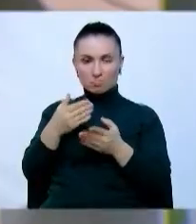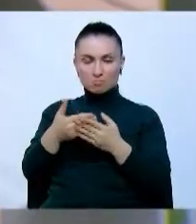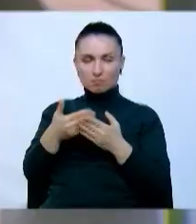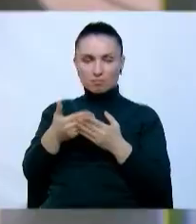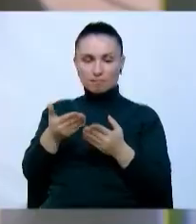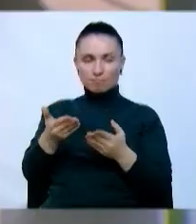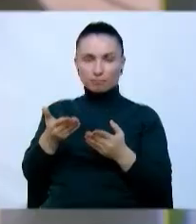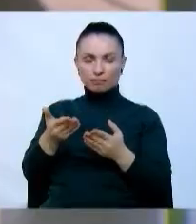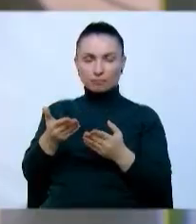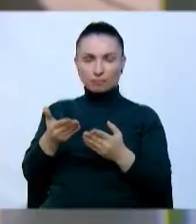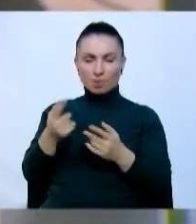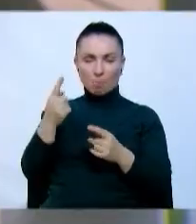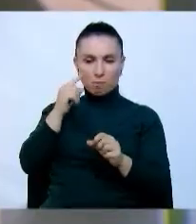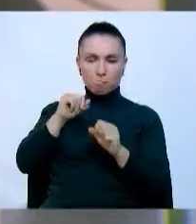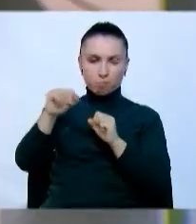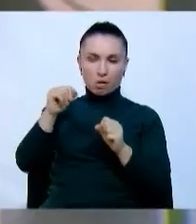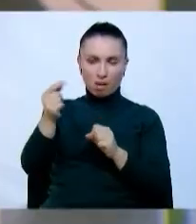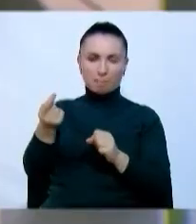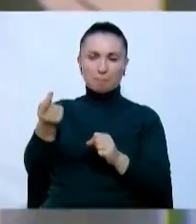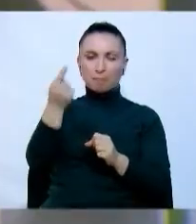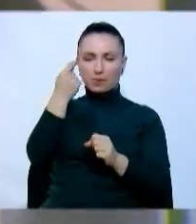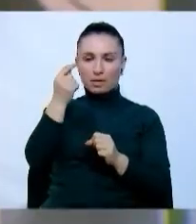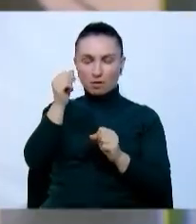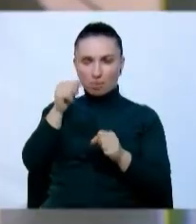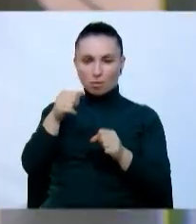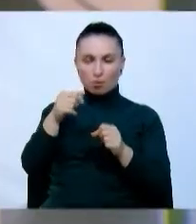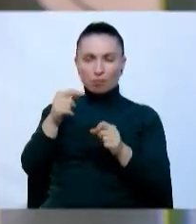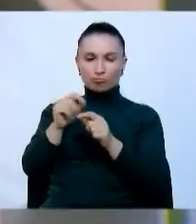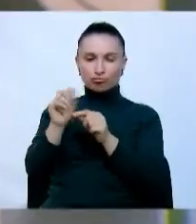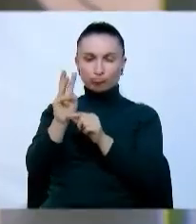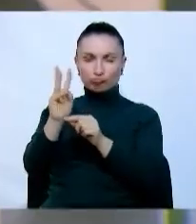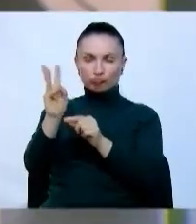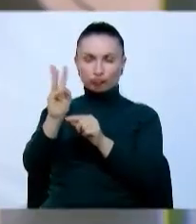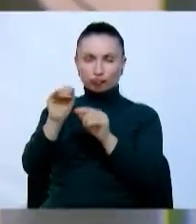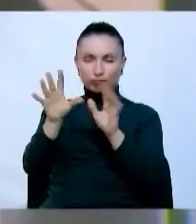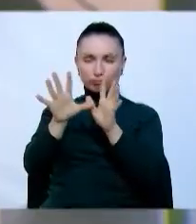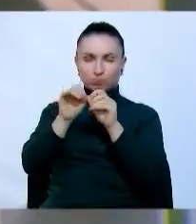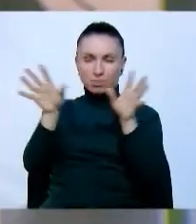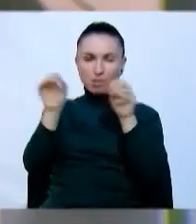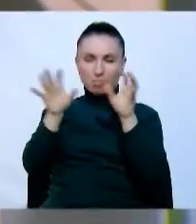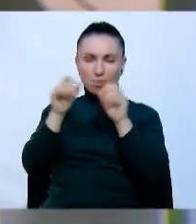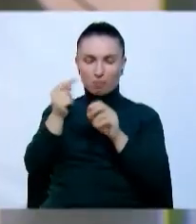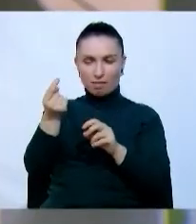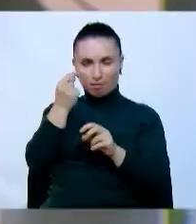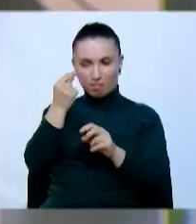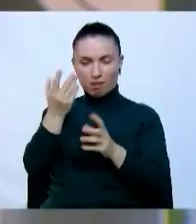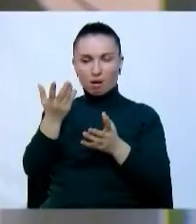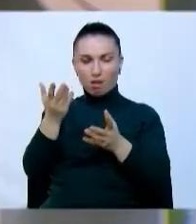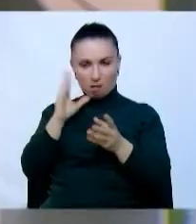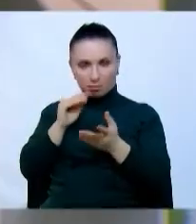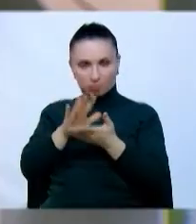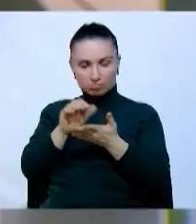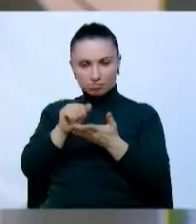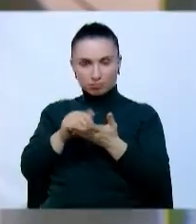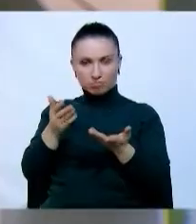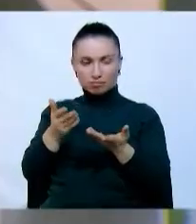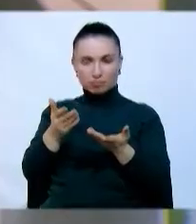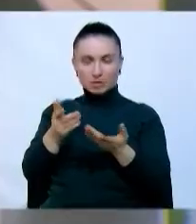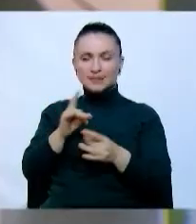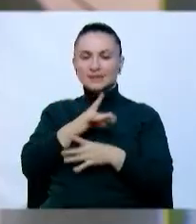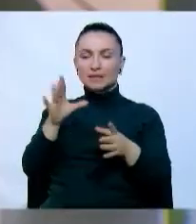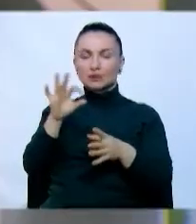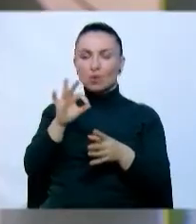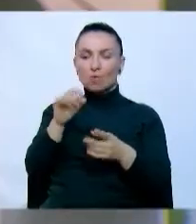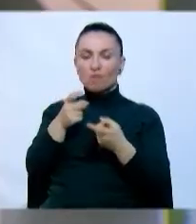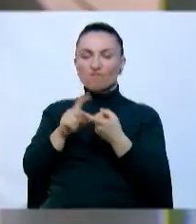მაგალითად ასაფეთქებელი საშუალებების, შუშხუნების და მრავალი სხვა მოწყობილობის დამსახურებით. ან